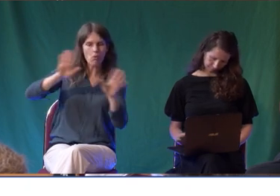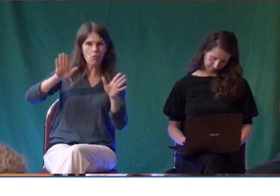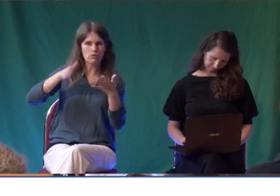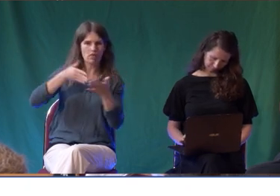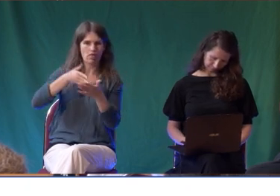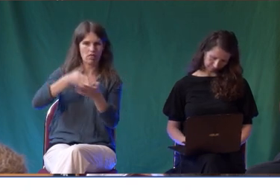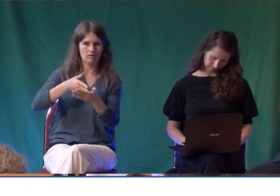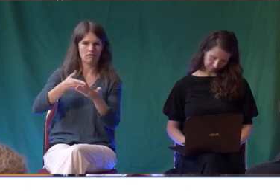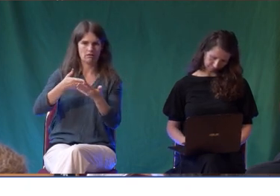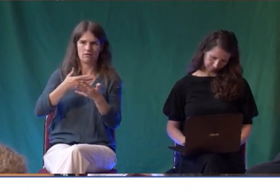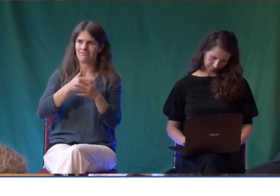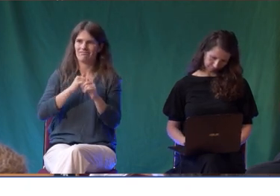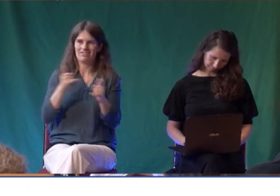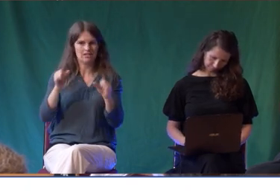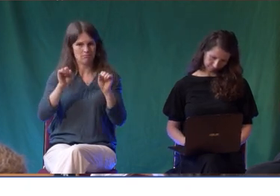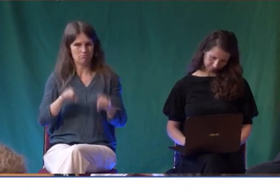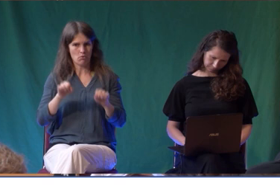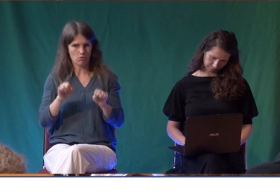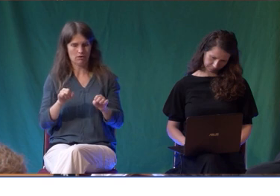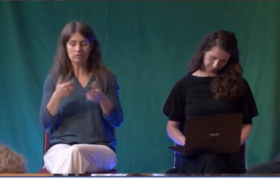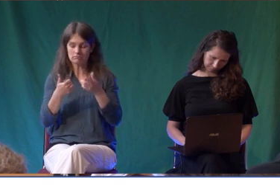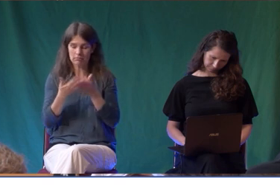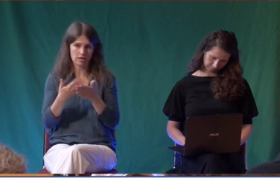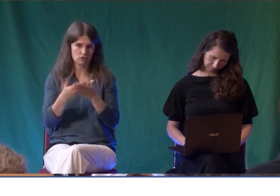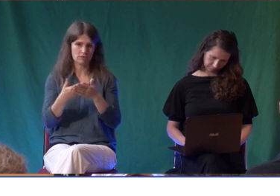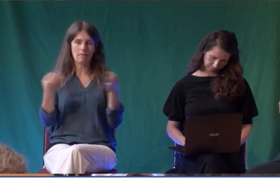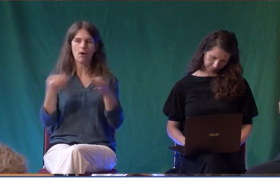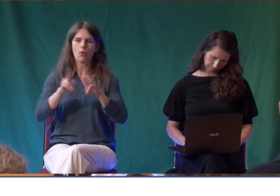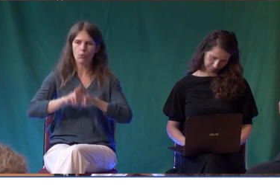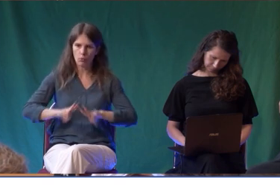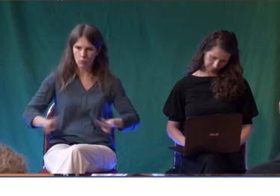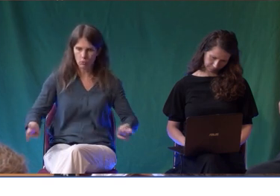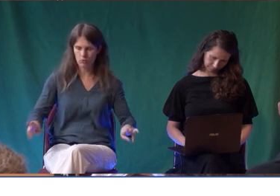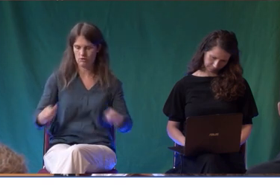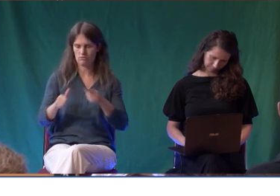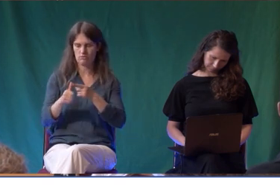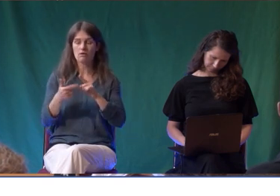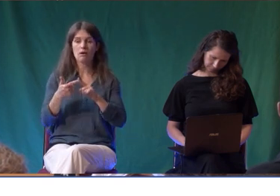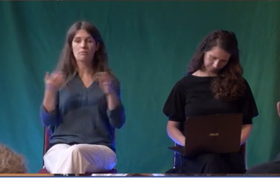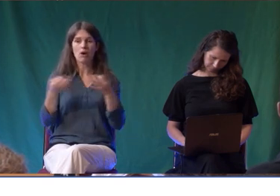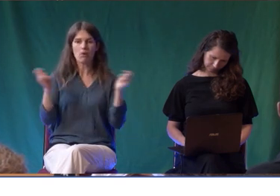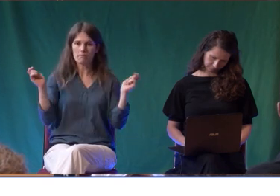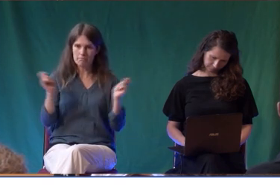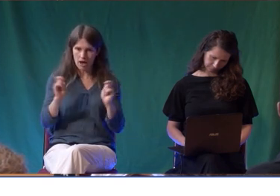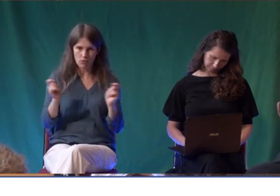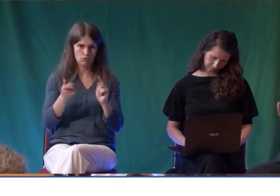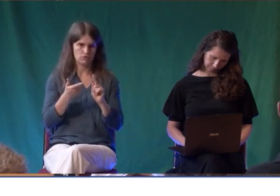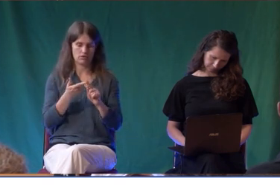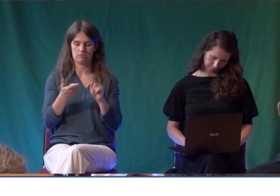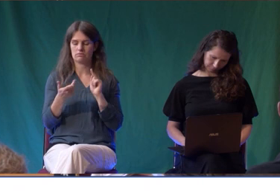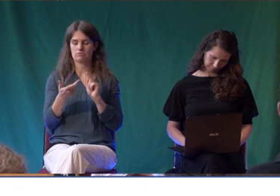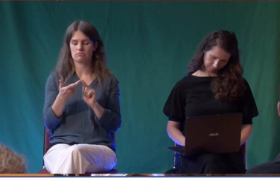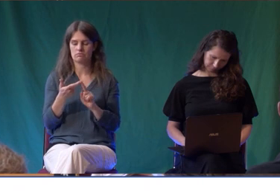Gespräche sollten in Ruhe sein man muss genug Pausen machen und man sollte